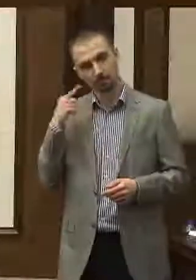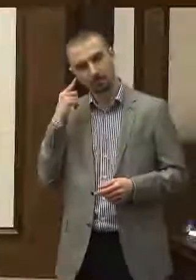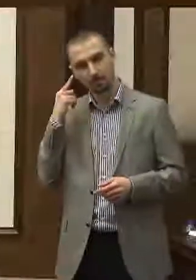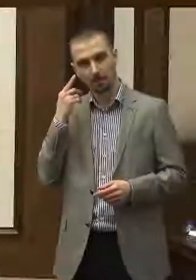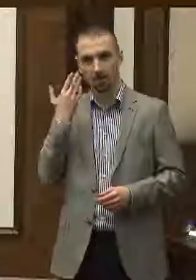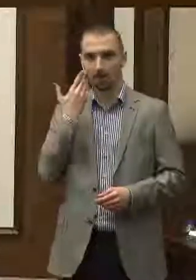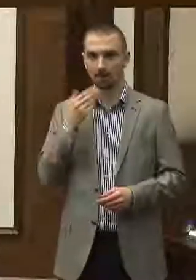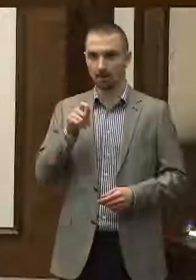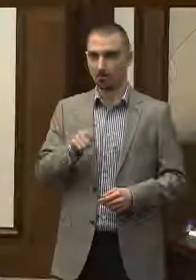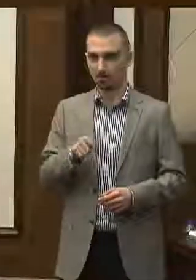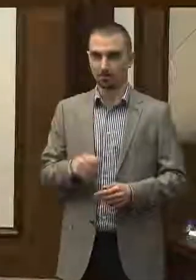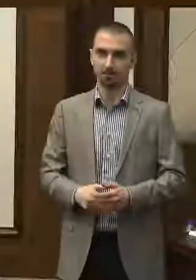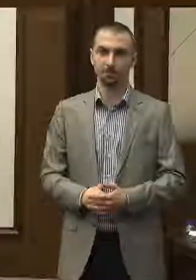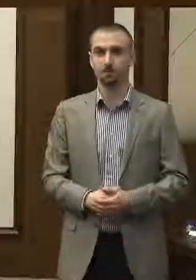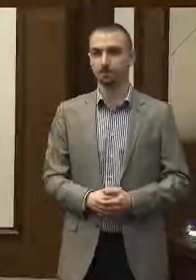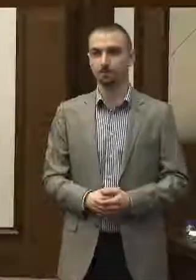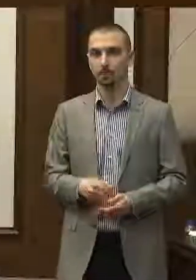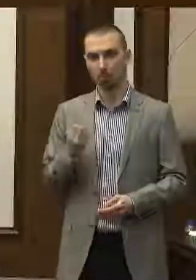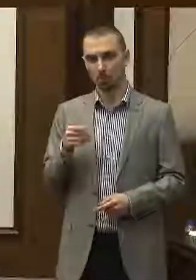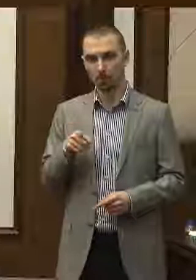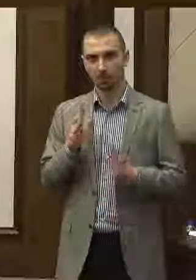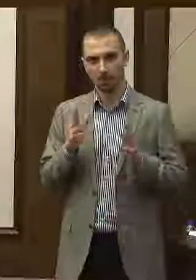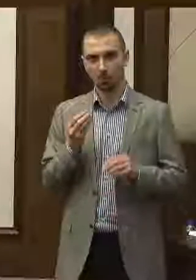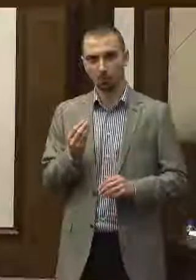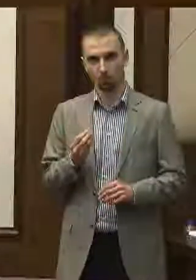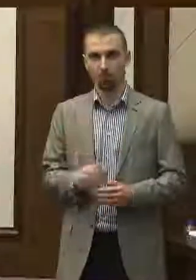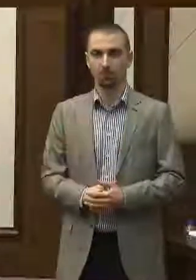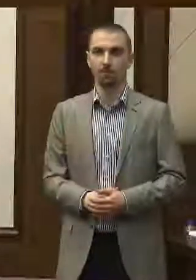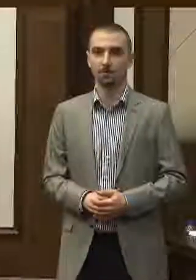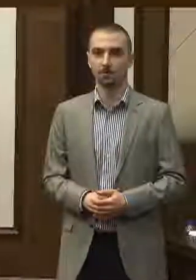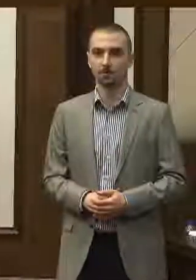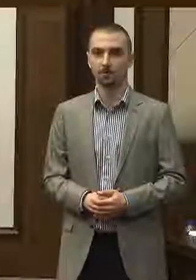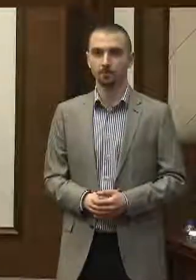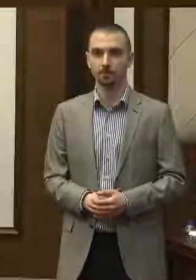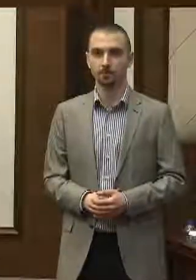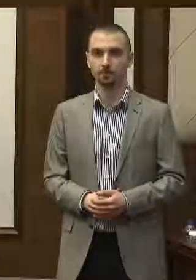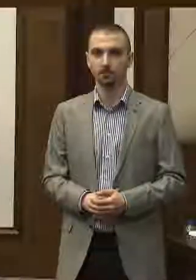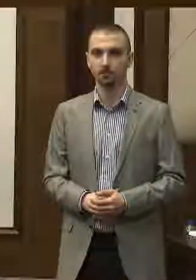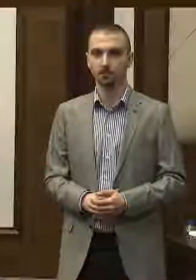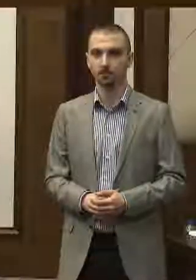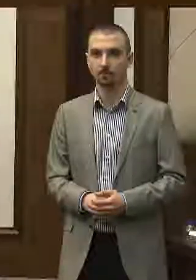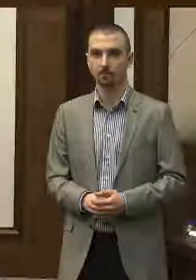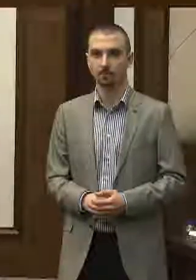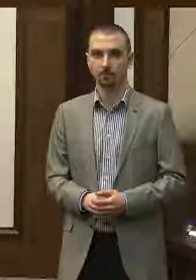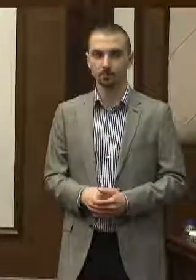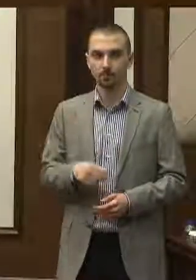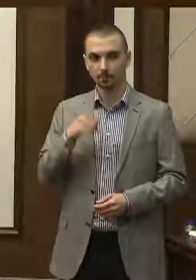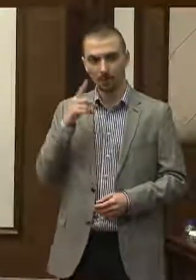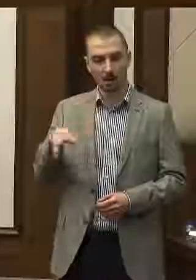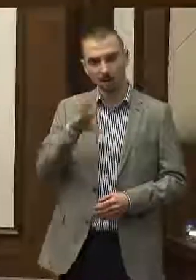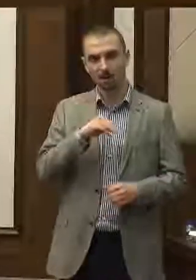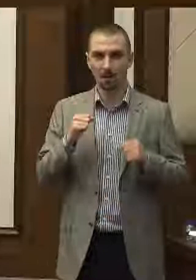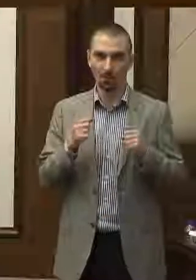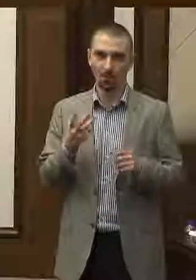dinliyor. Güzel bir faaliyet. Allah kimseyi engelli etmesin ama her